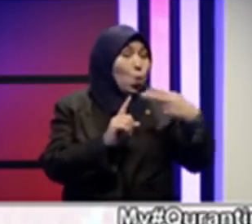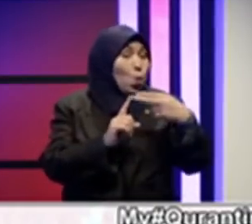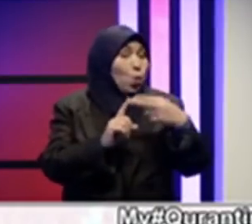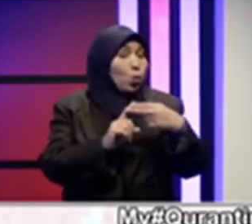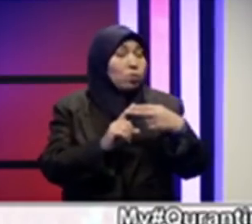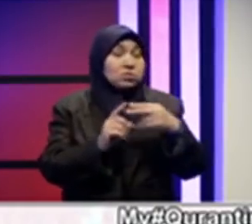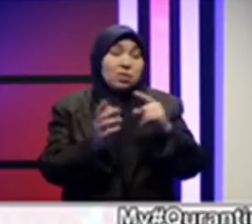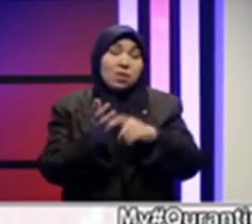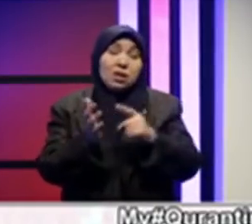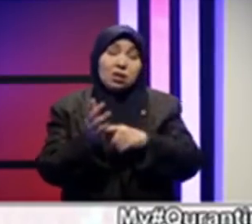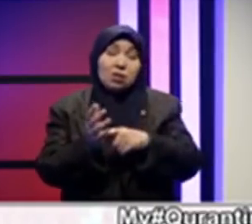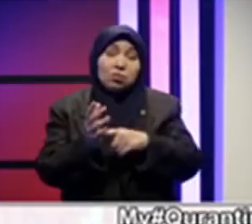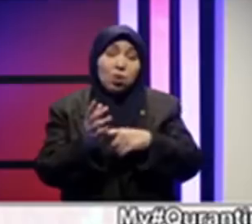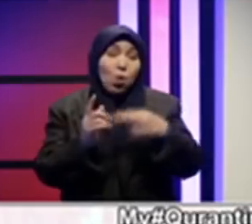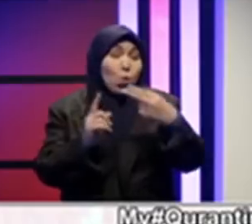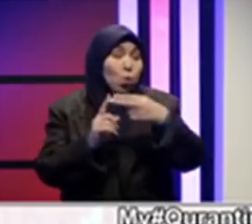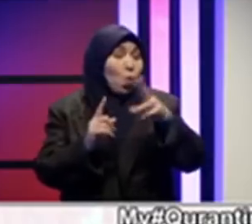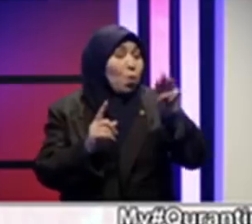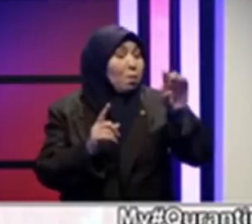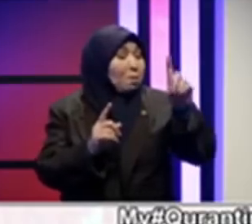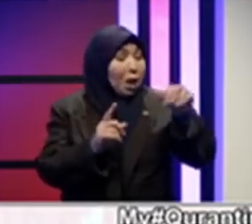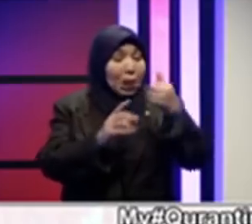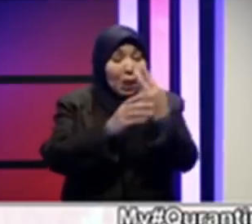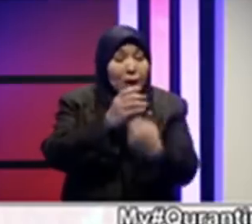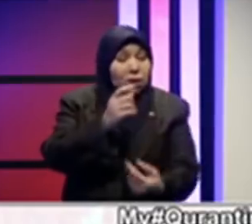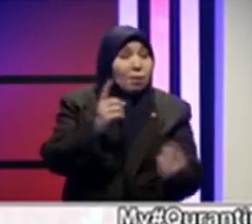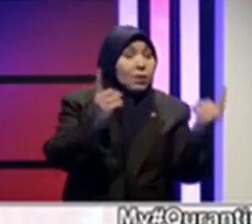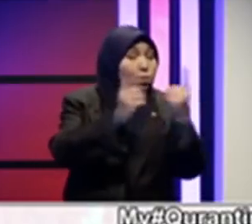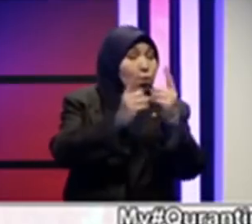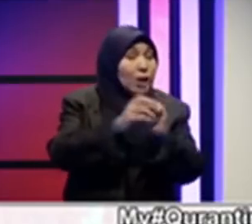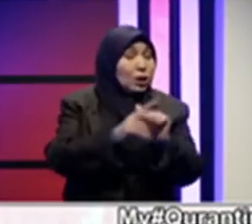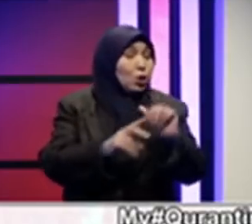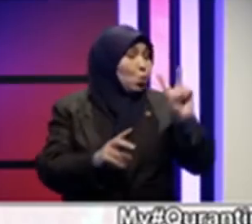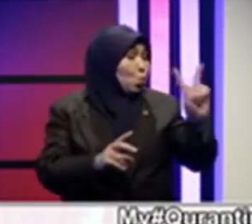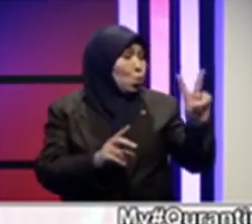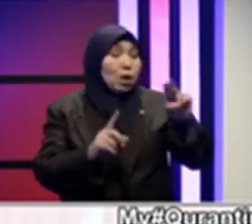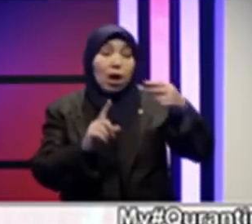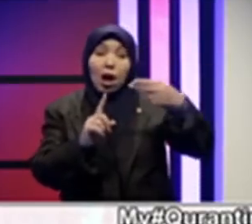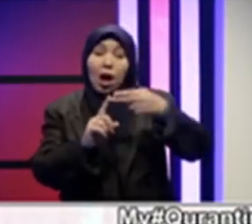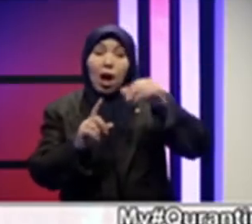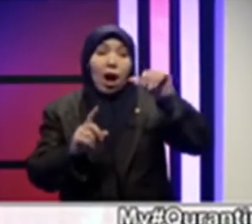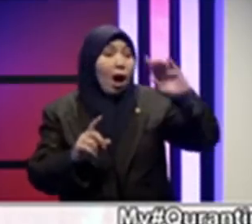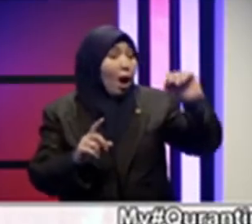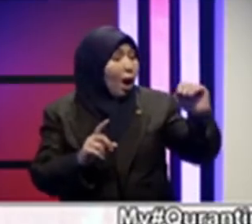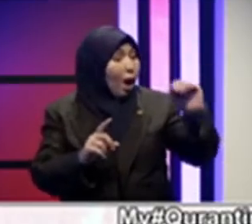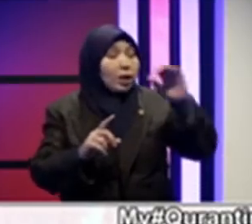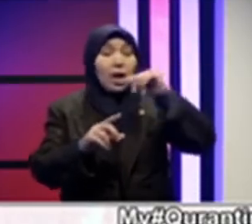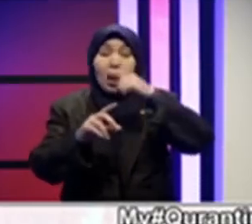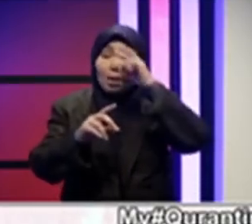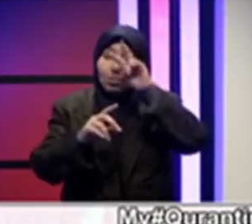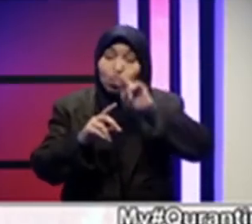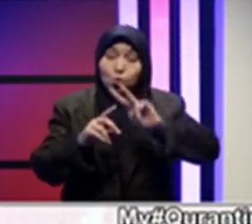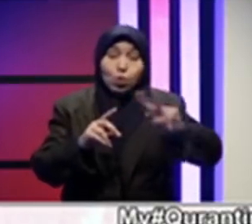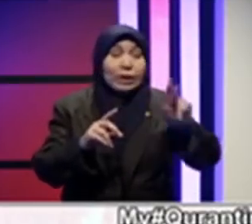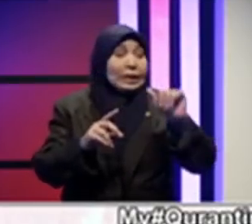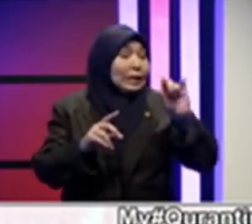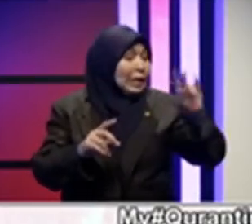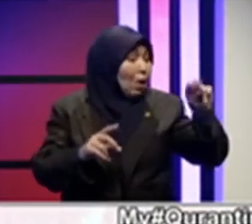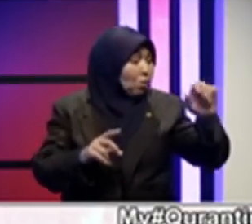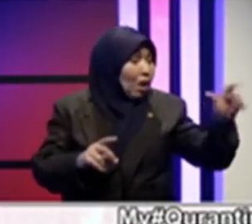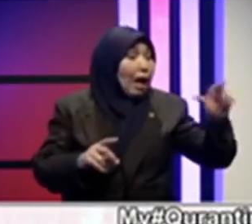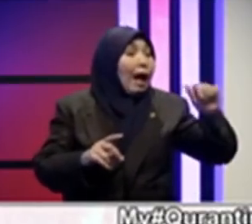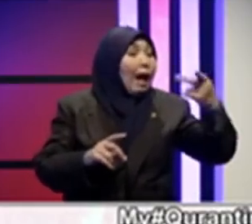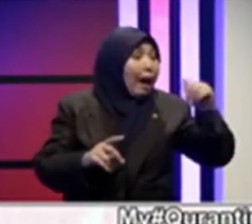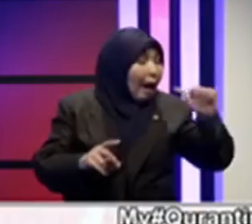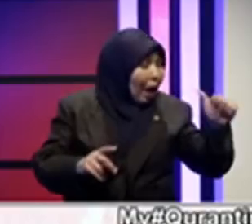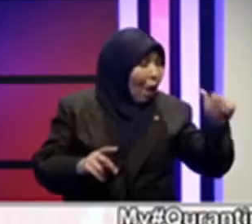mat, kadang-kadang bila dia bertemu pada dua ha dalam dua kalimah seperti innallaha hu, nak